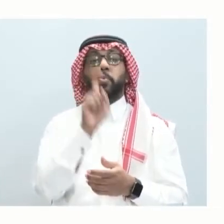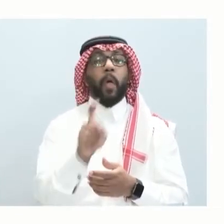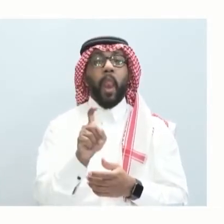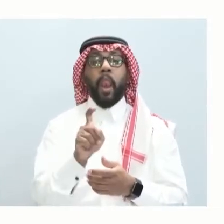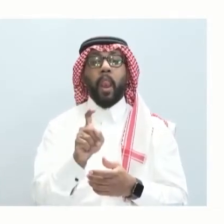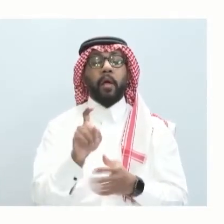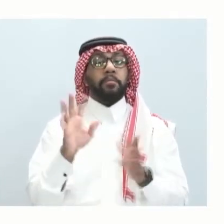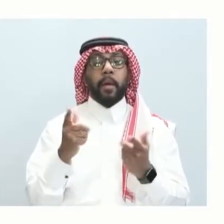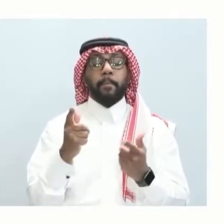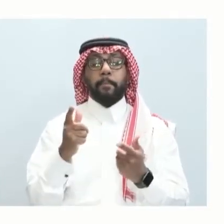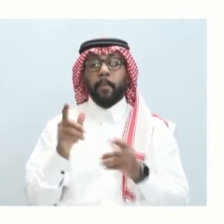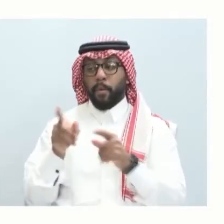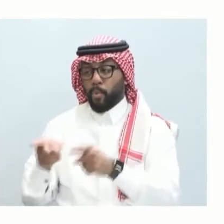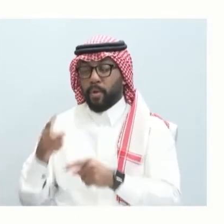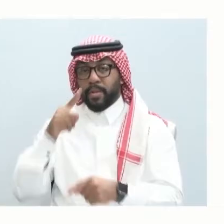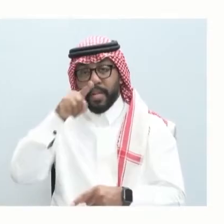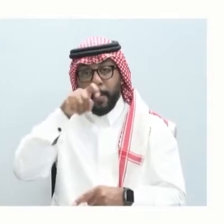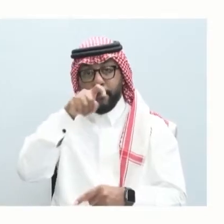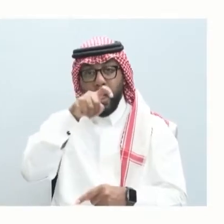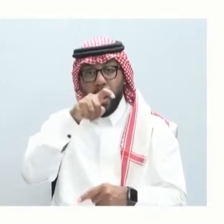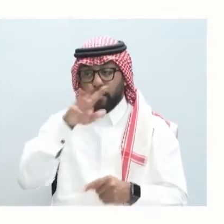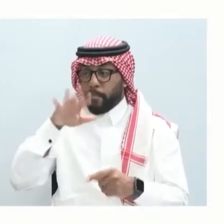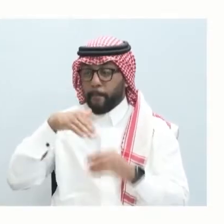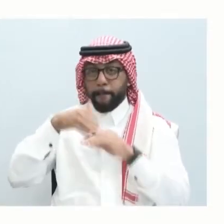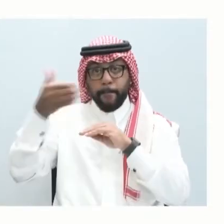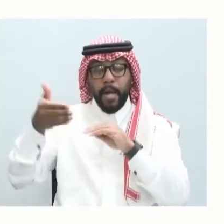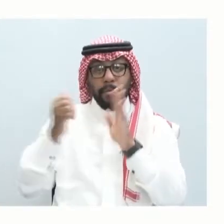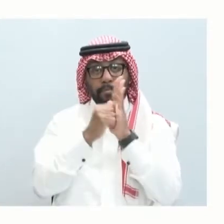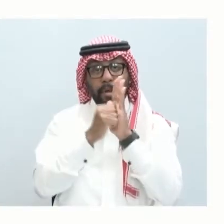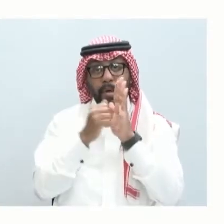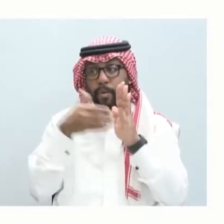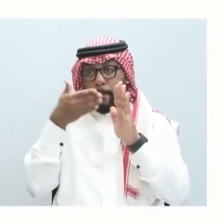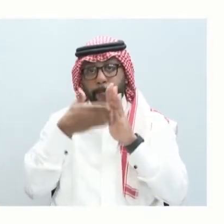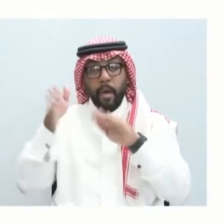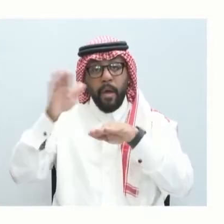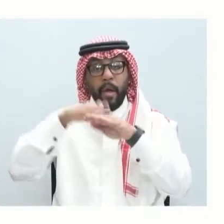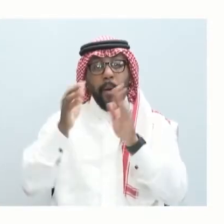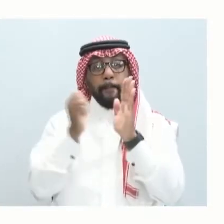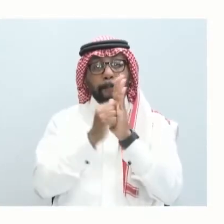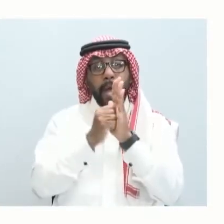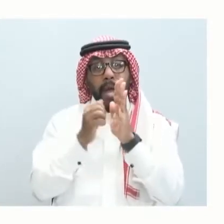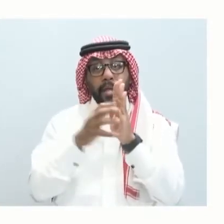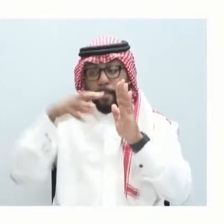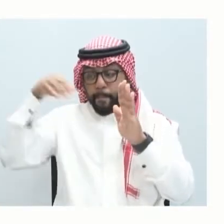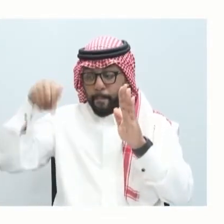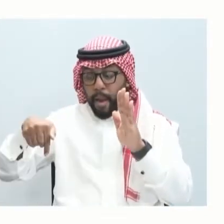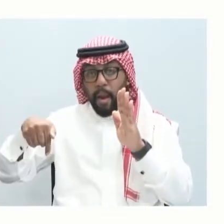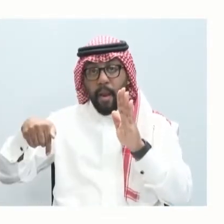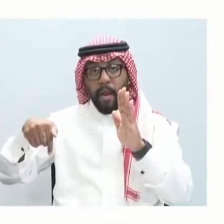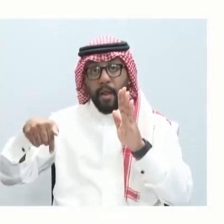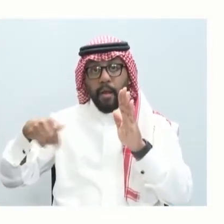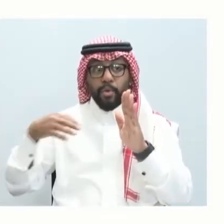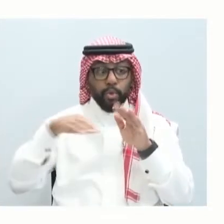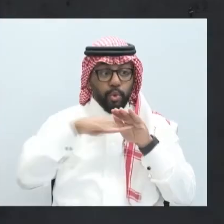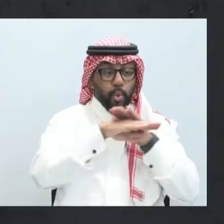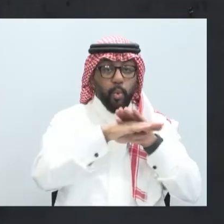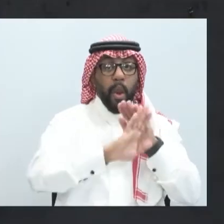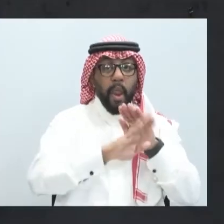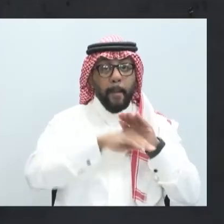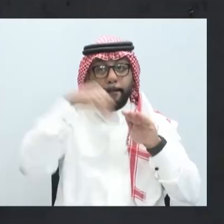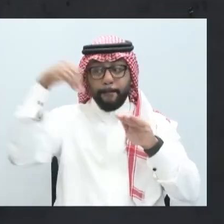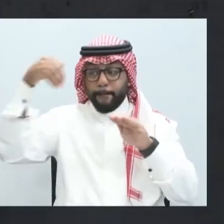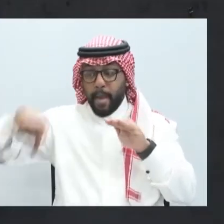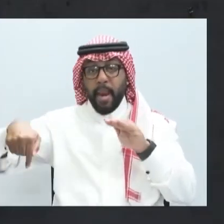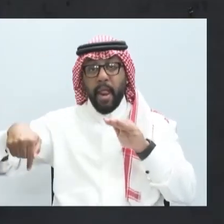نمله بقيت في الخارج يسالنا كم نمله بقيت في الخارج بعدما دخلت ثلاث نملات من النمل